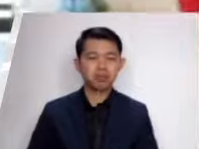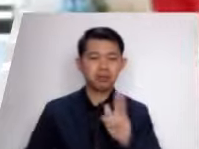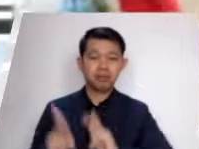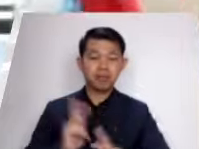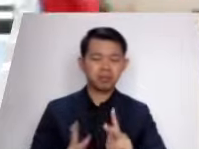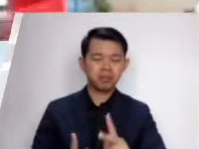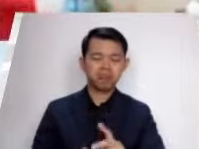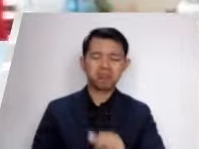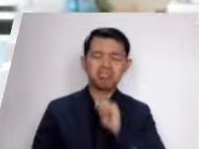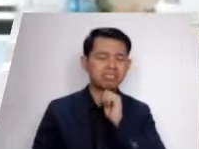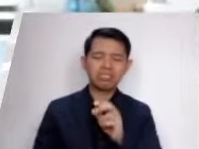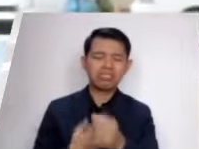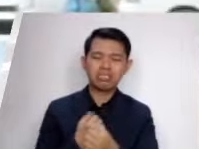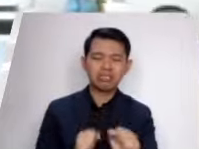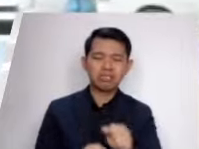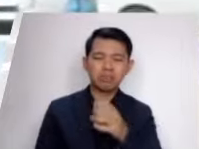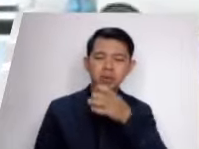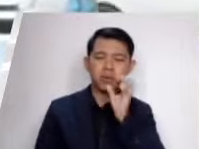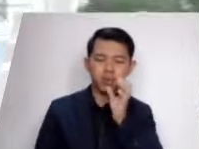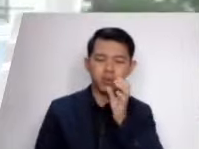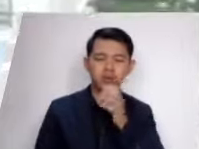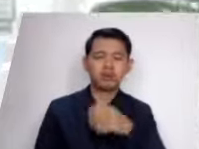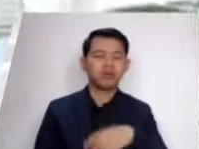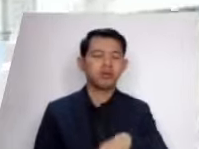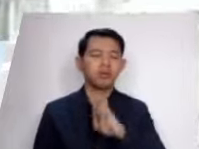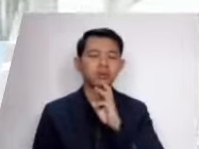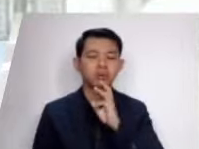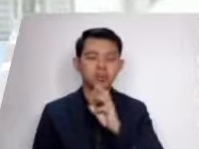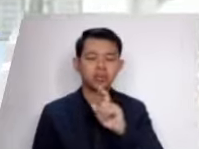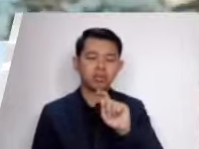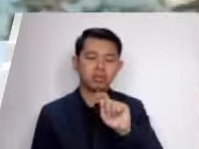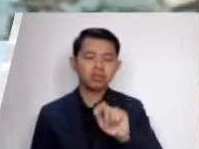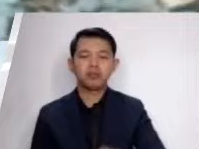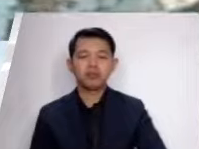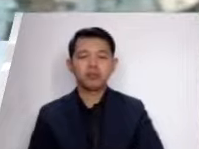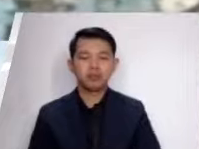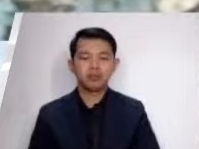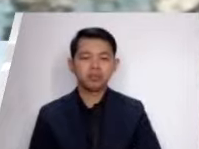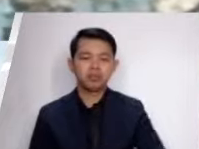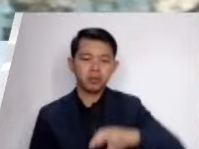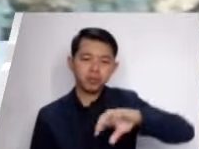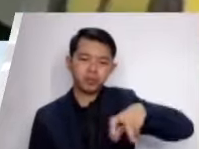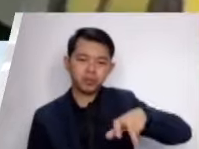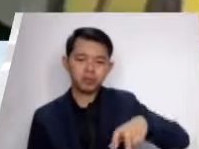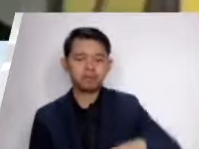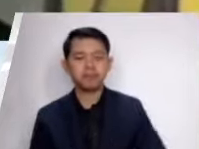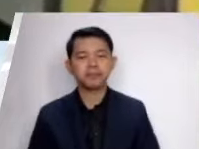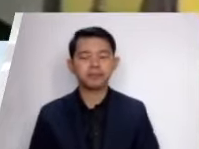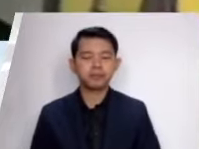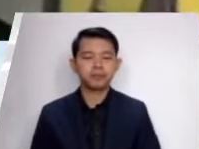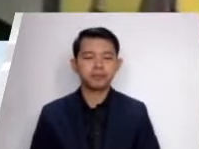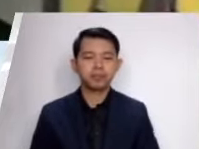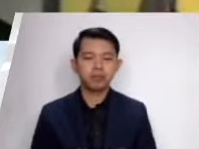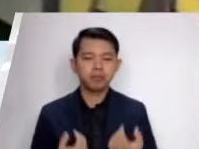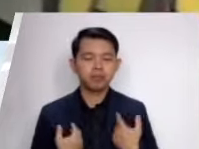water. May mga iniligay na hydration bladder sa ilang evacuation center sa La Castellana. Nasa 10,000 liters na inuming